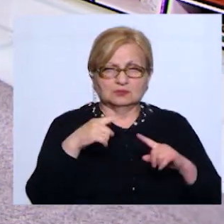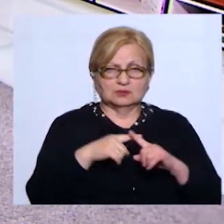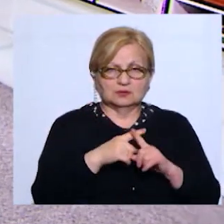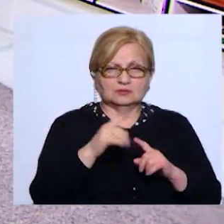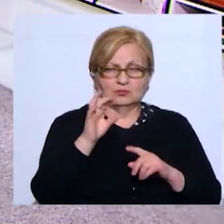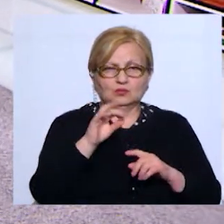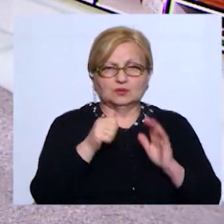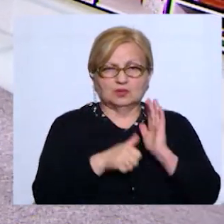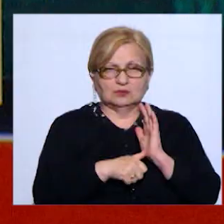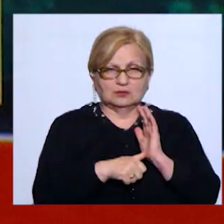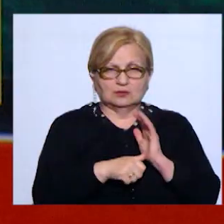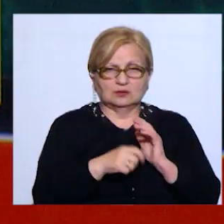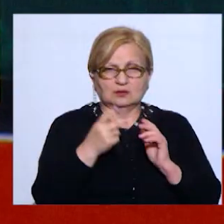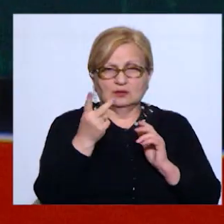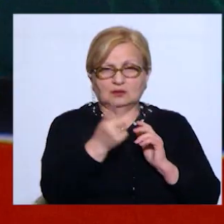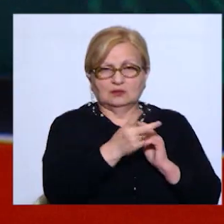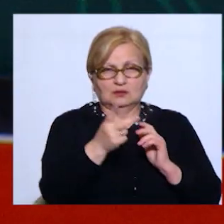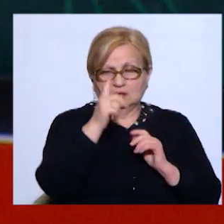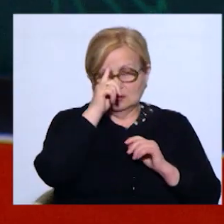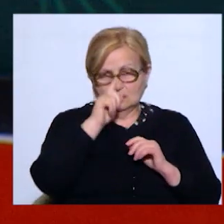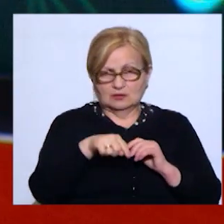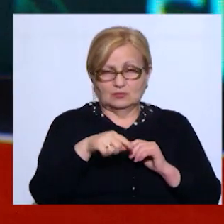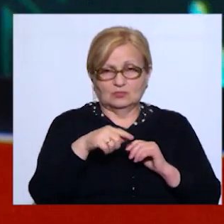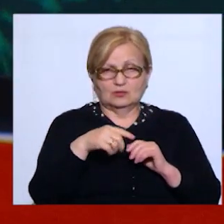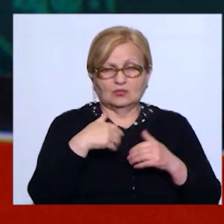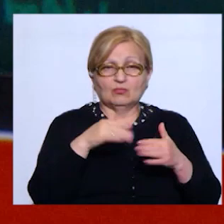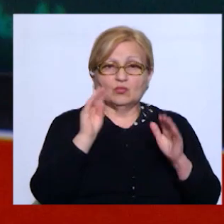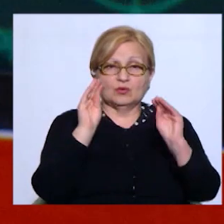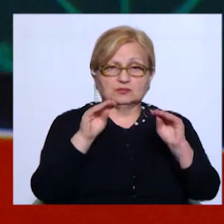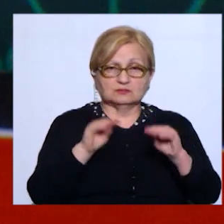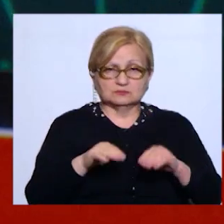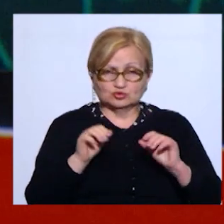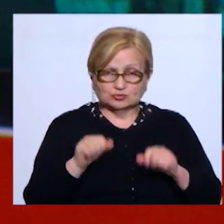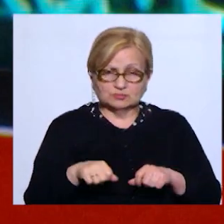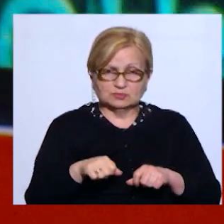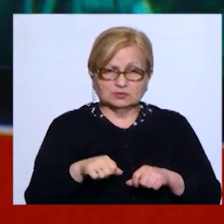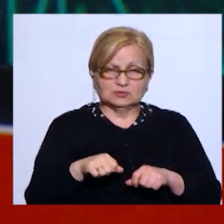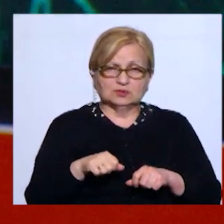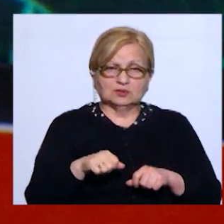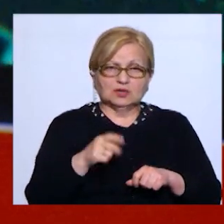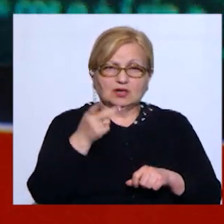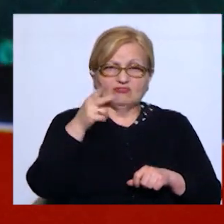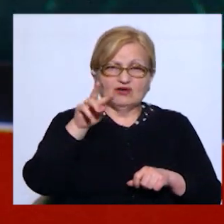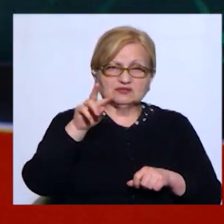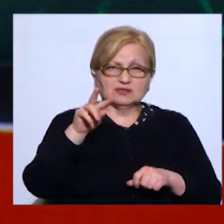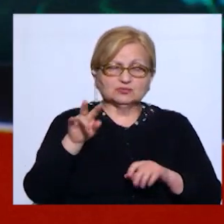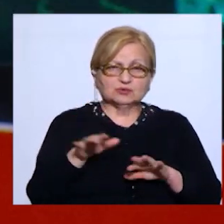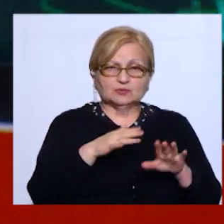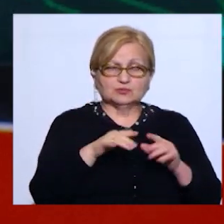6. ეს ორი ინფორმაცია არის ნამდვილად საკმარისი, რომ დავწერო კვადრატული ფუნქციის